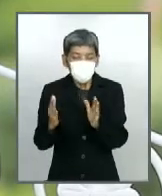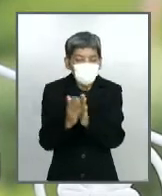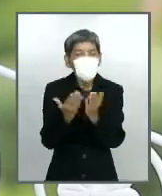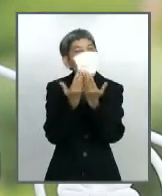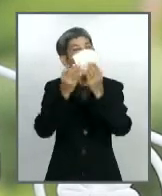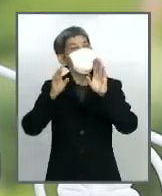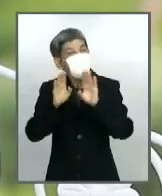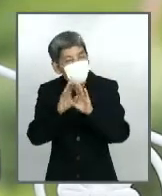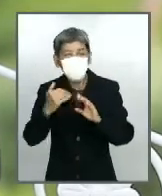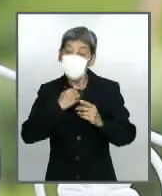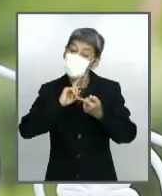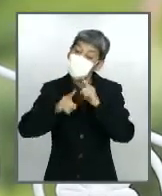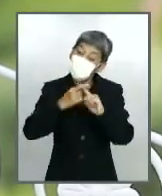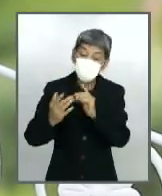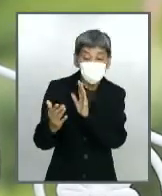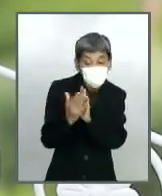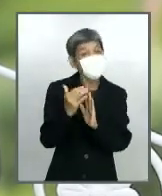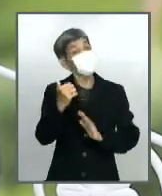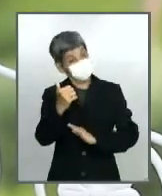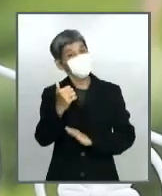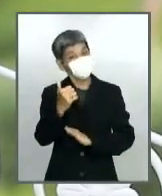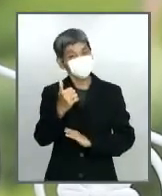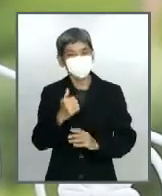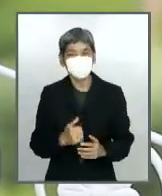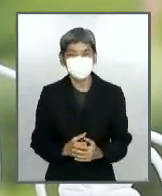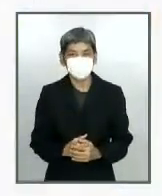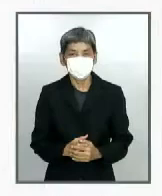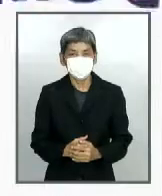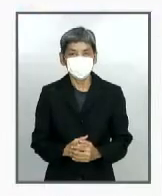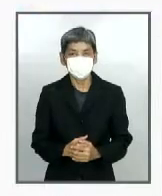ใช้เวลาร่วมกันบางครั้งอาจจะเหมือนมีเพื่อนสนิทคนใหม่เป็นคนในบ้านเลยก็ได้นะคะ